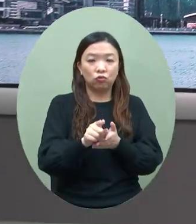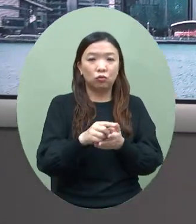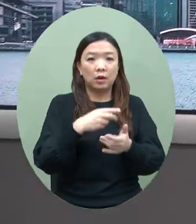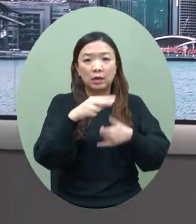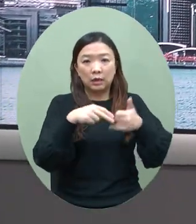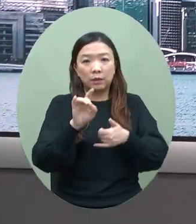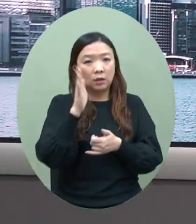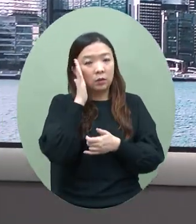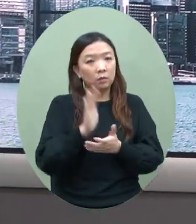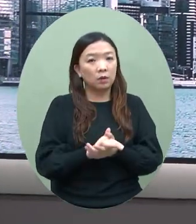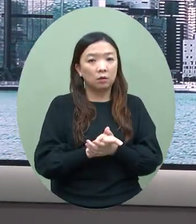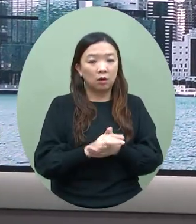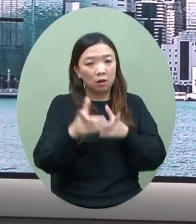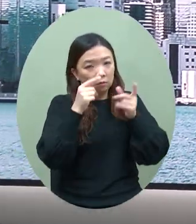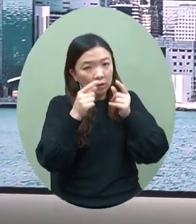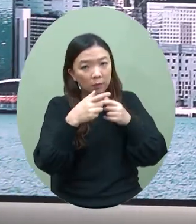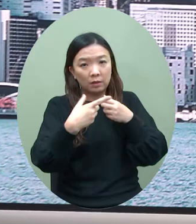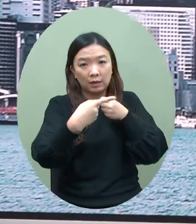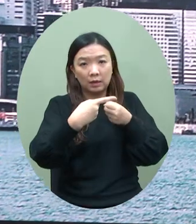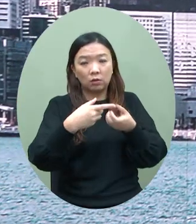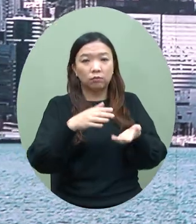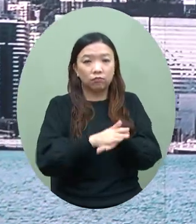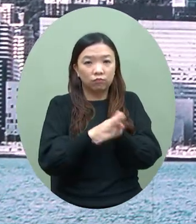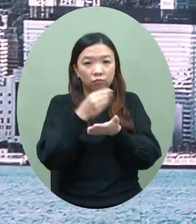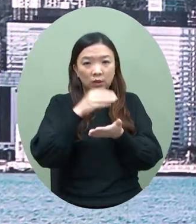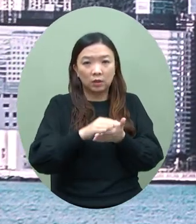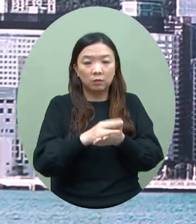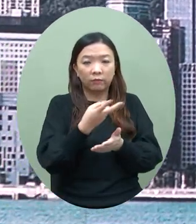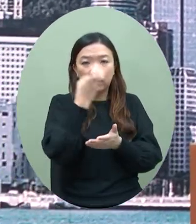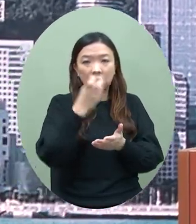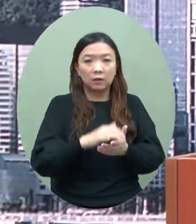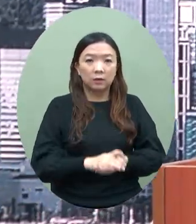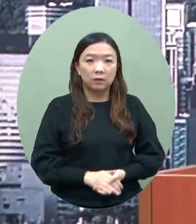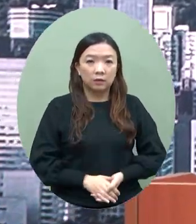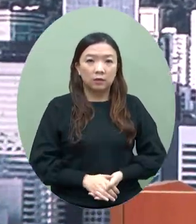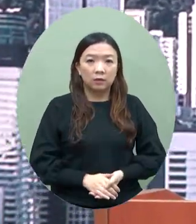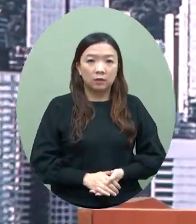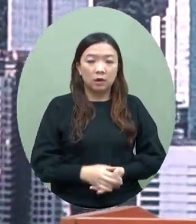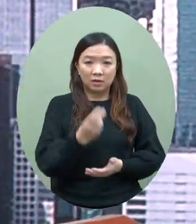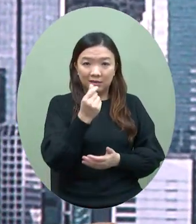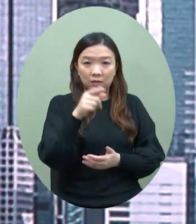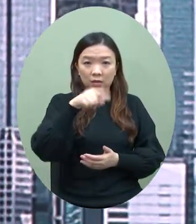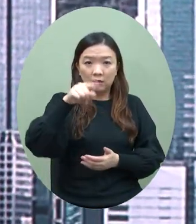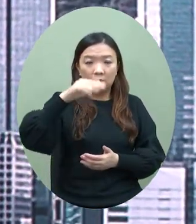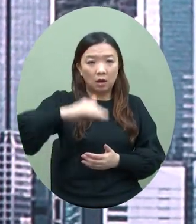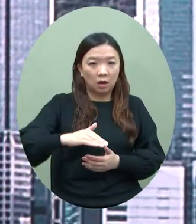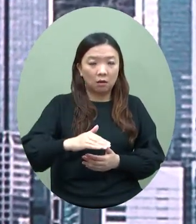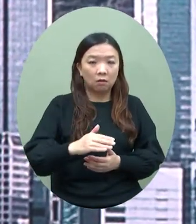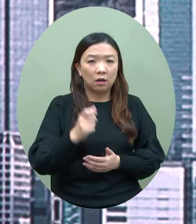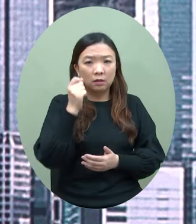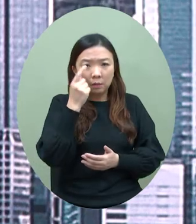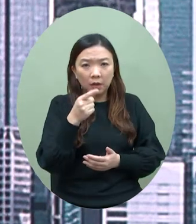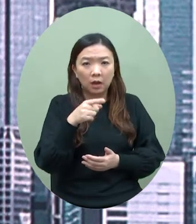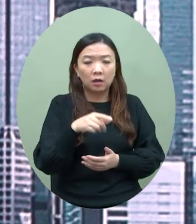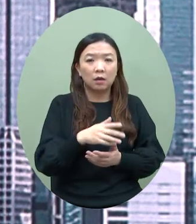店呢，我們都是參考了第一輪的經驗，都發現呢就是1000元樓下或者特別500元樓下的